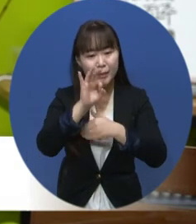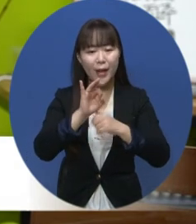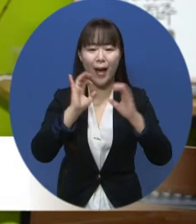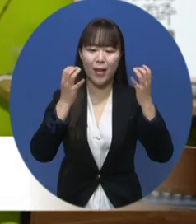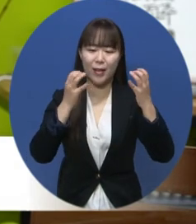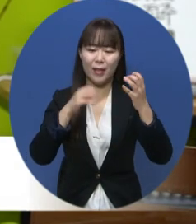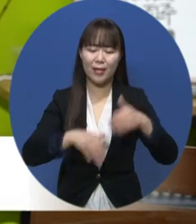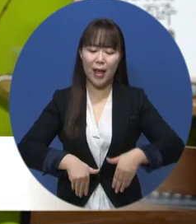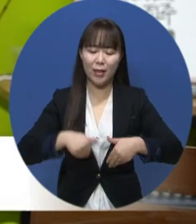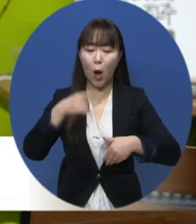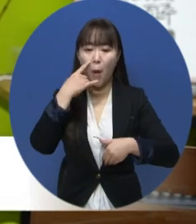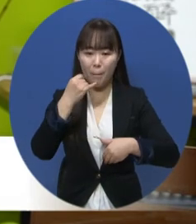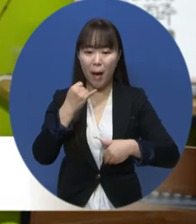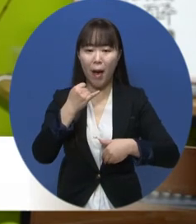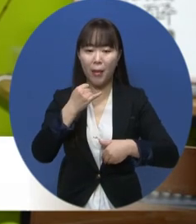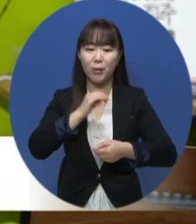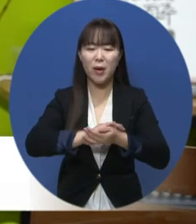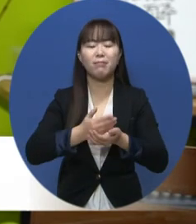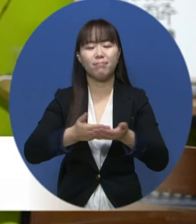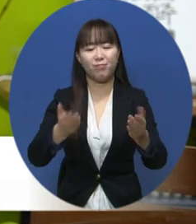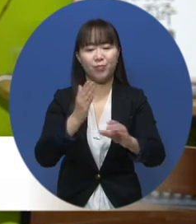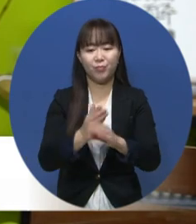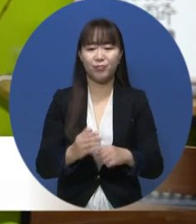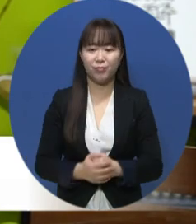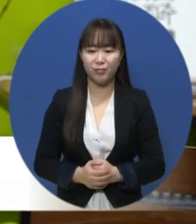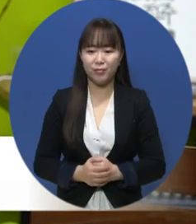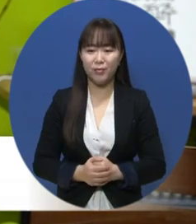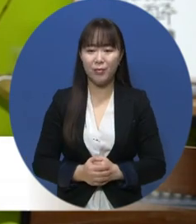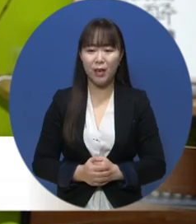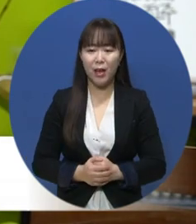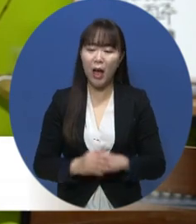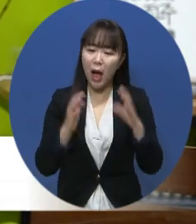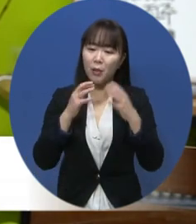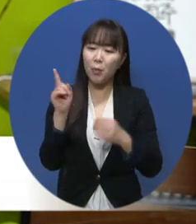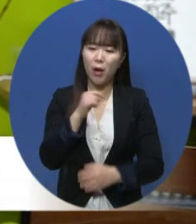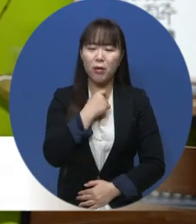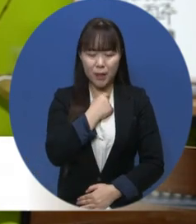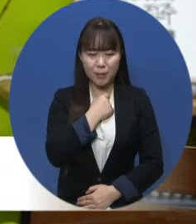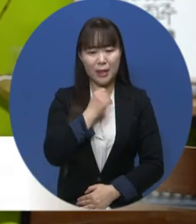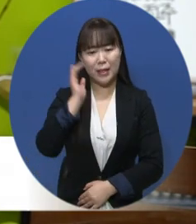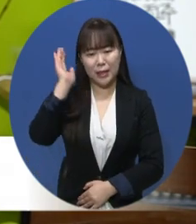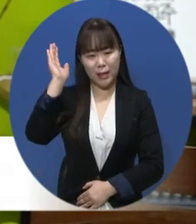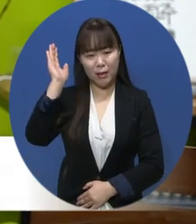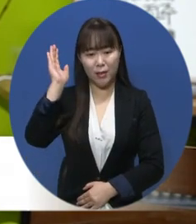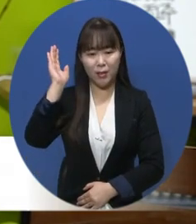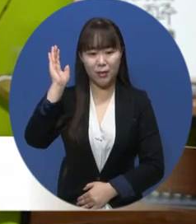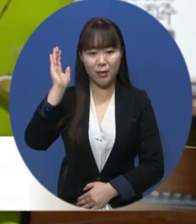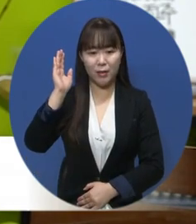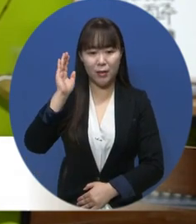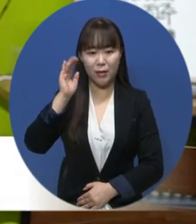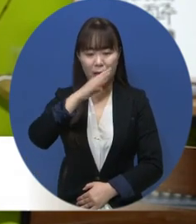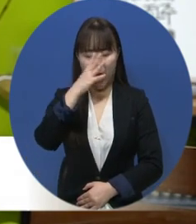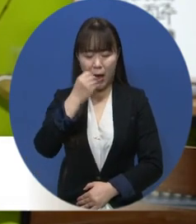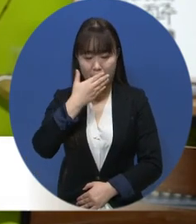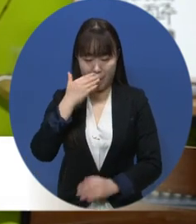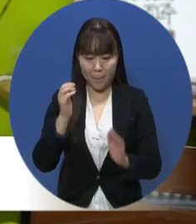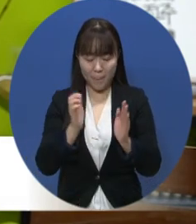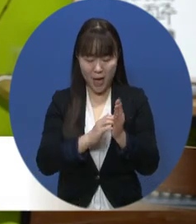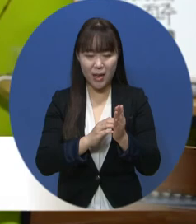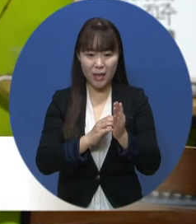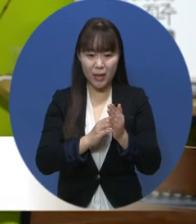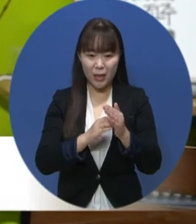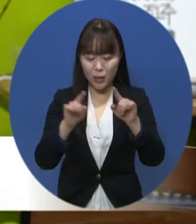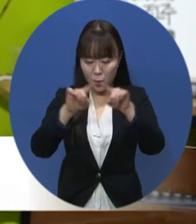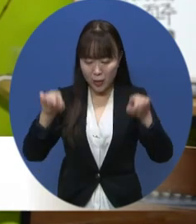따뜻한 엄마의 밥상을 배달을 하고 있습니다. 아이들이 이제 뭔가 하고 싶은 이야기를 다 먹은 도시락에 쪽지를